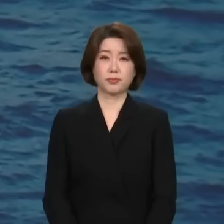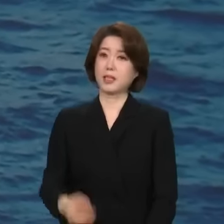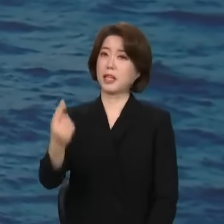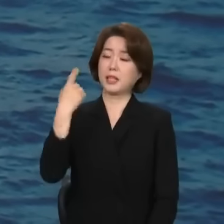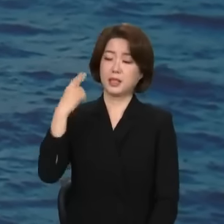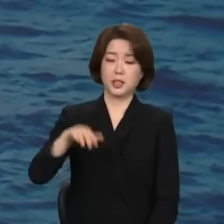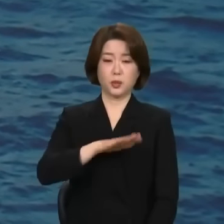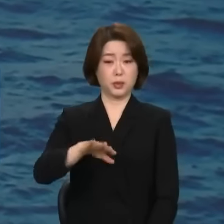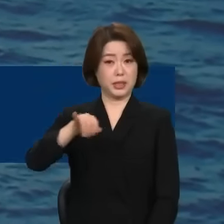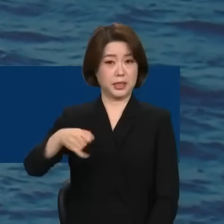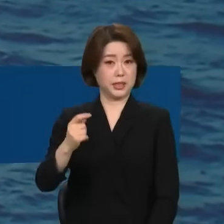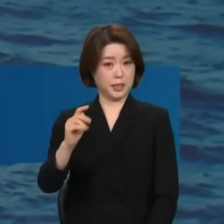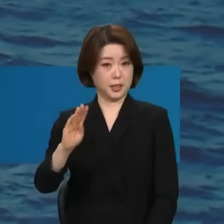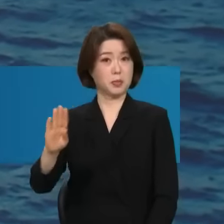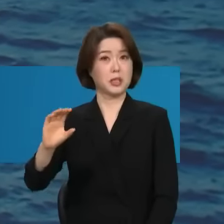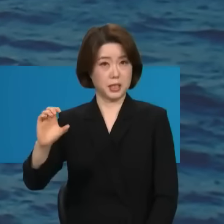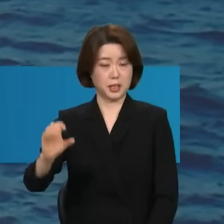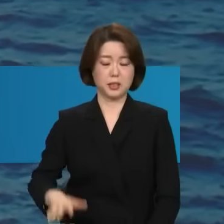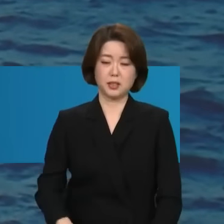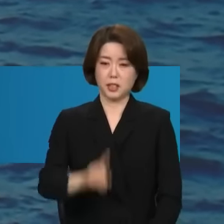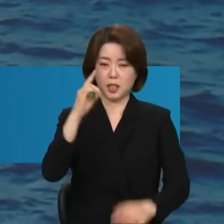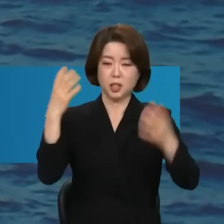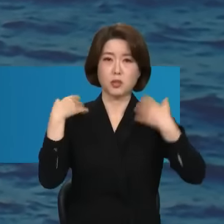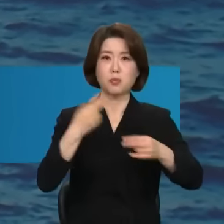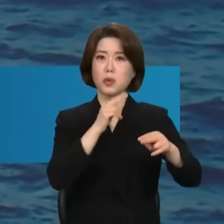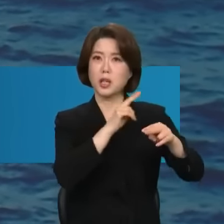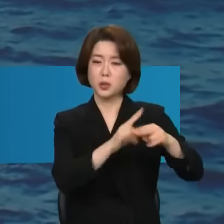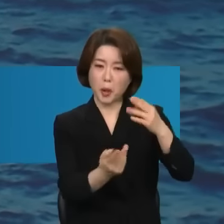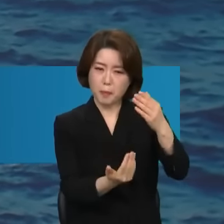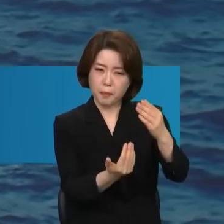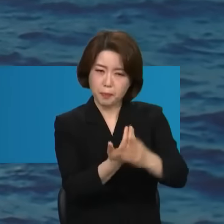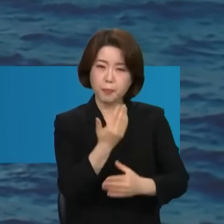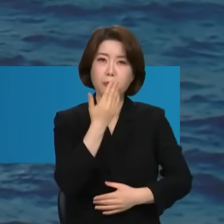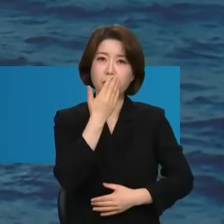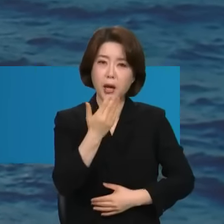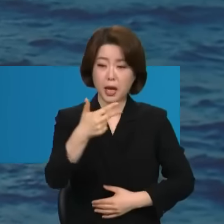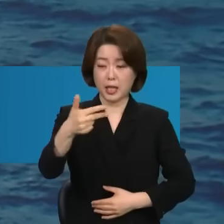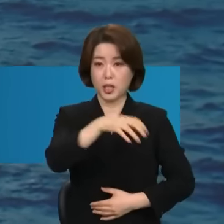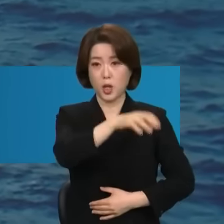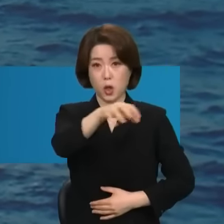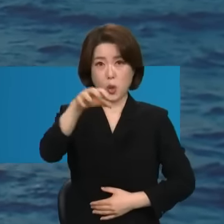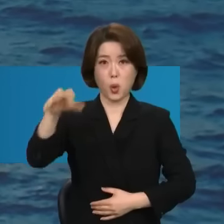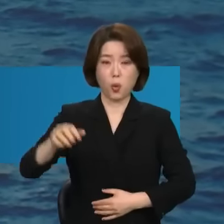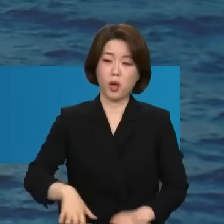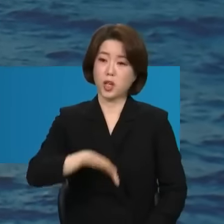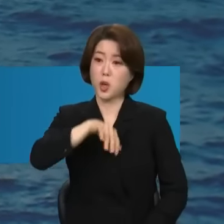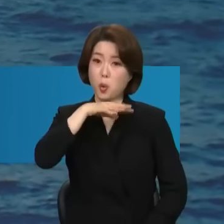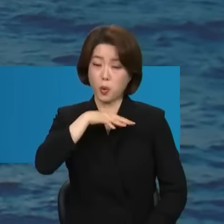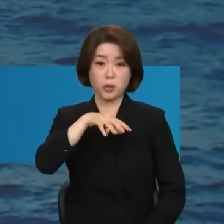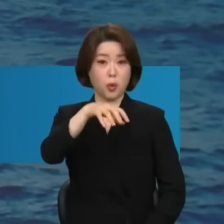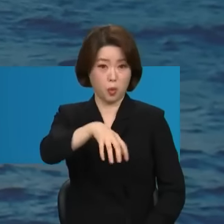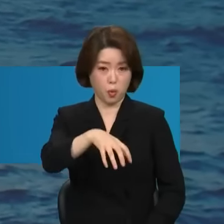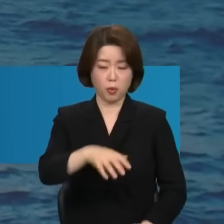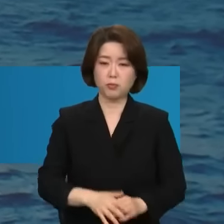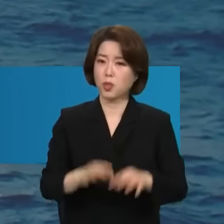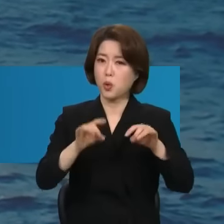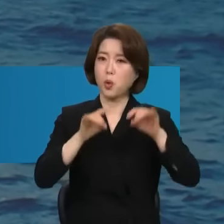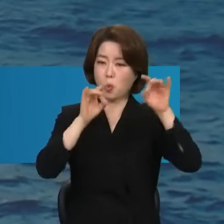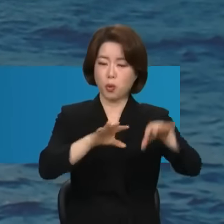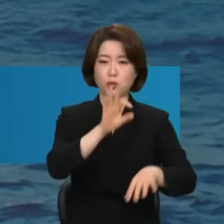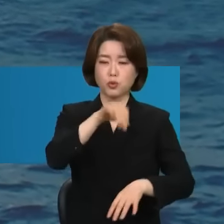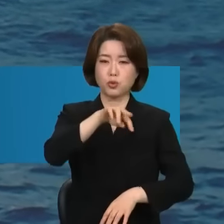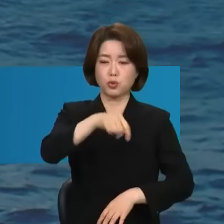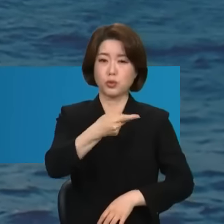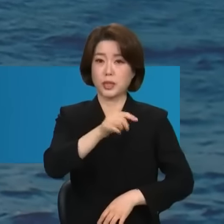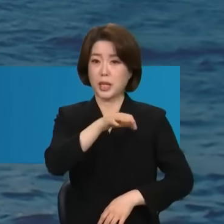어제 저희 JTBC 정부가 석유 나올 가능성이 크다고 밝힌 일곱 곳 중 오징어 역시 호주회사 우두 사이드가 이미